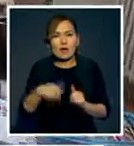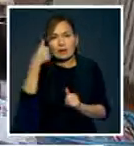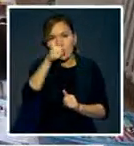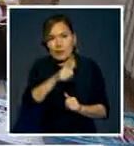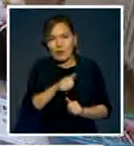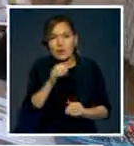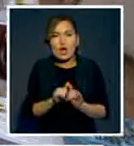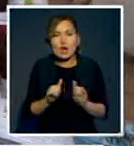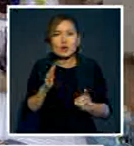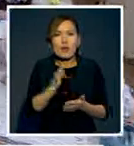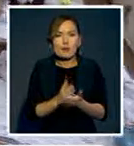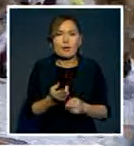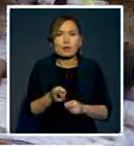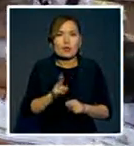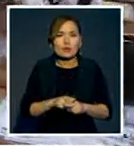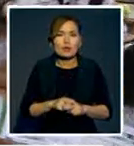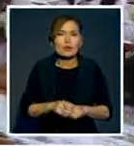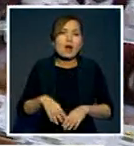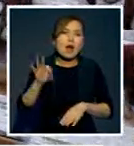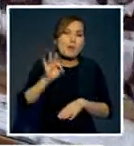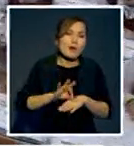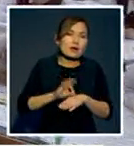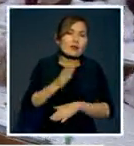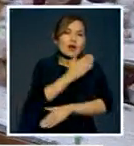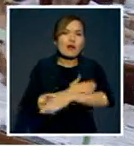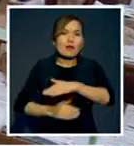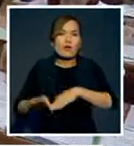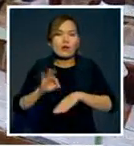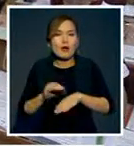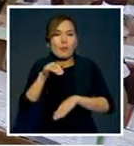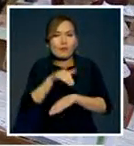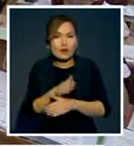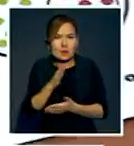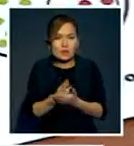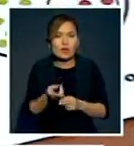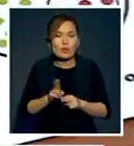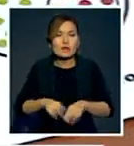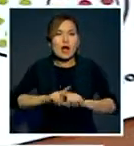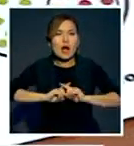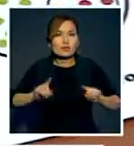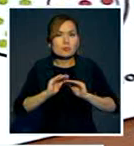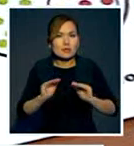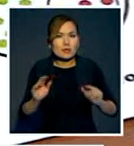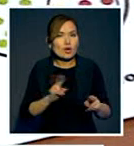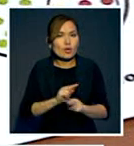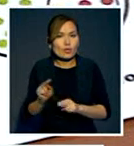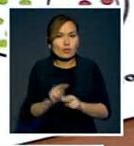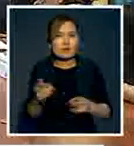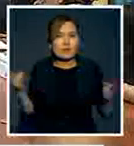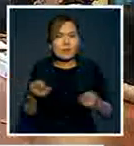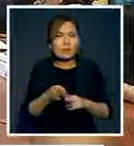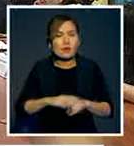сайын өсіп отыр. Бірінші кезекте балада ауытқушылық барын анықтау орталықтарының жұмысымен тікелей байланысты болып отыр. Еліміз